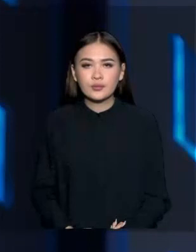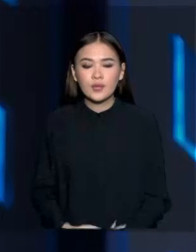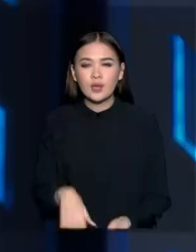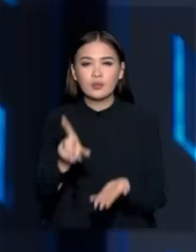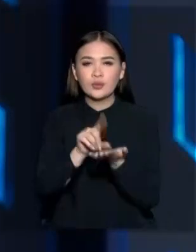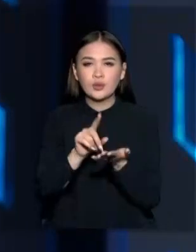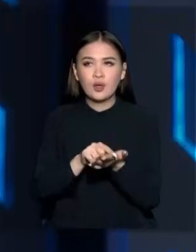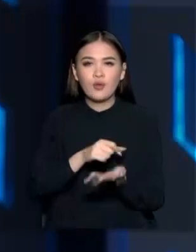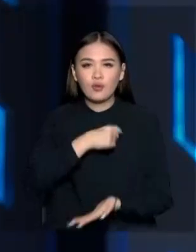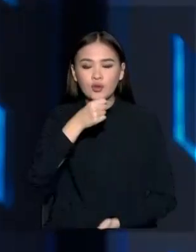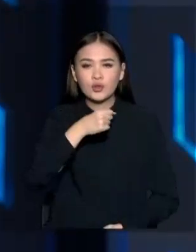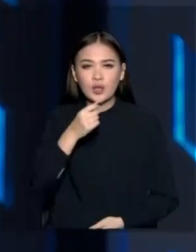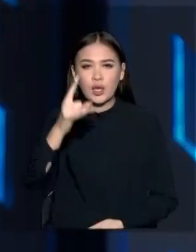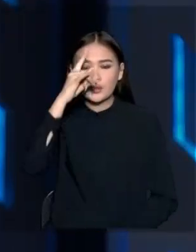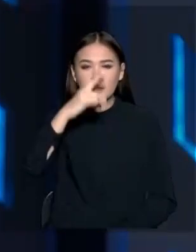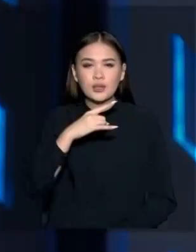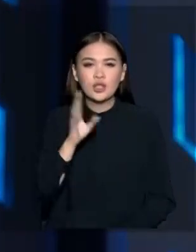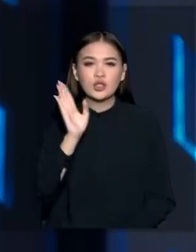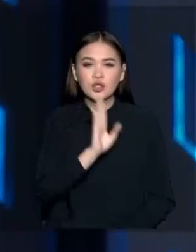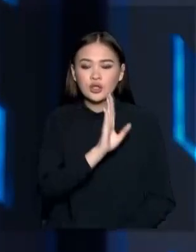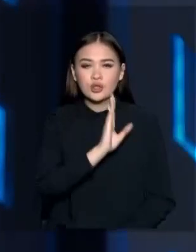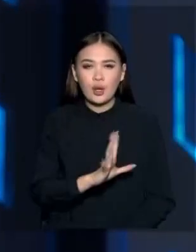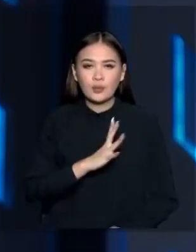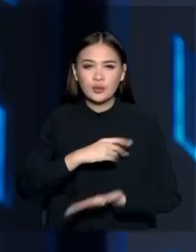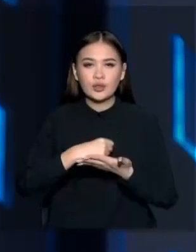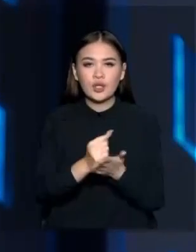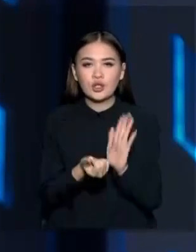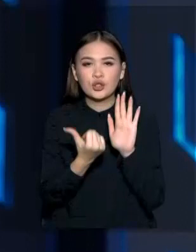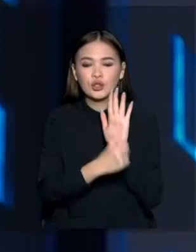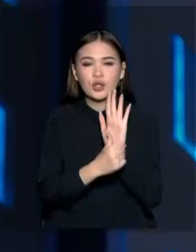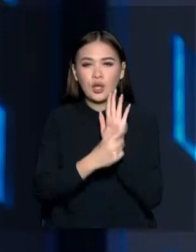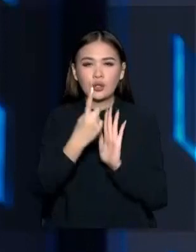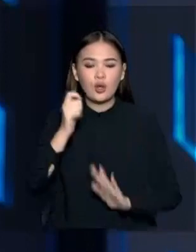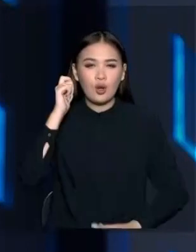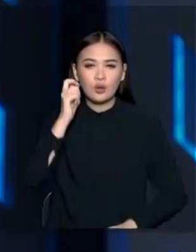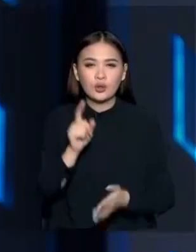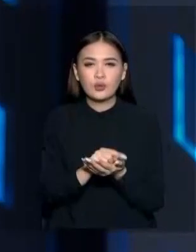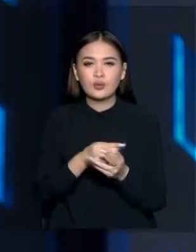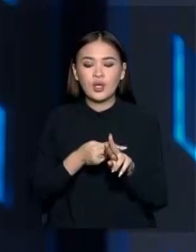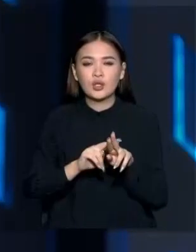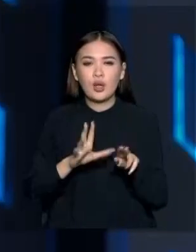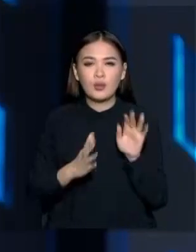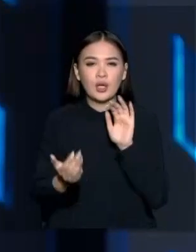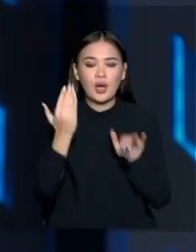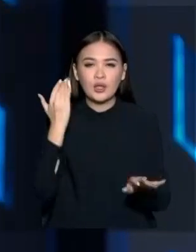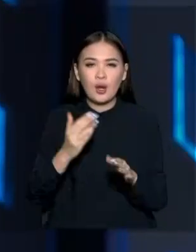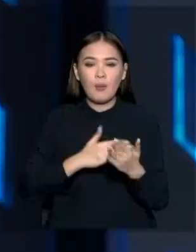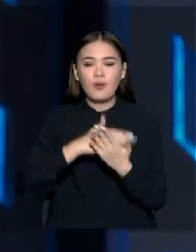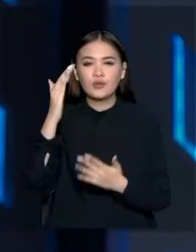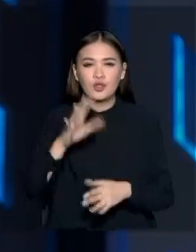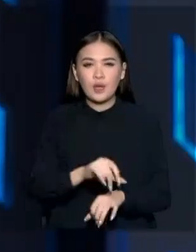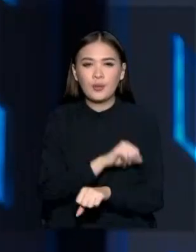пенсионный возраст казахстанских женщин закрепили на уровне 61 года запланированная ранее повышение